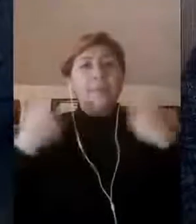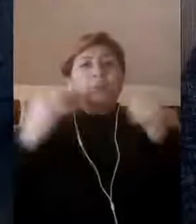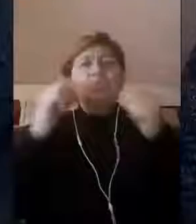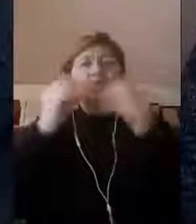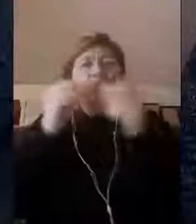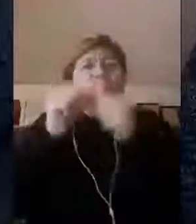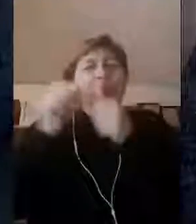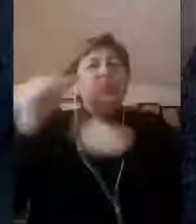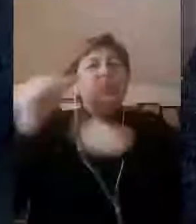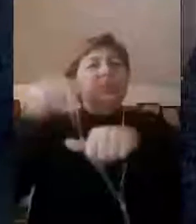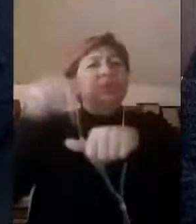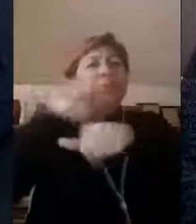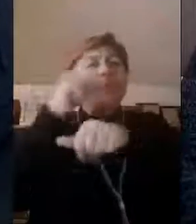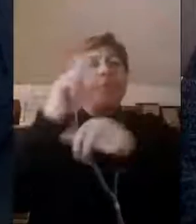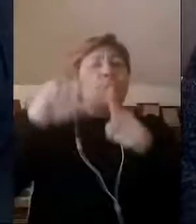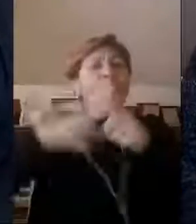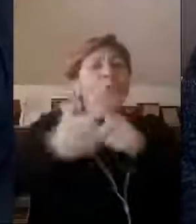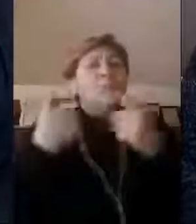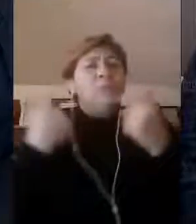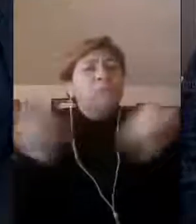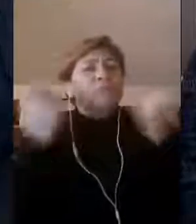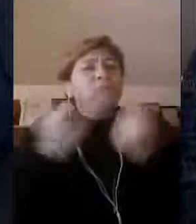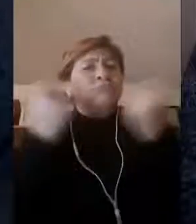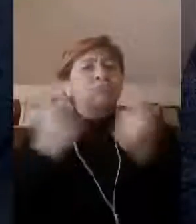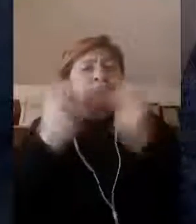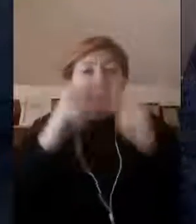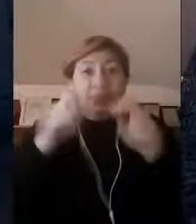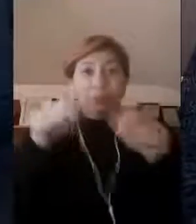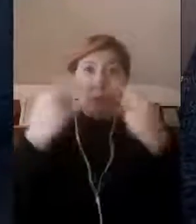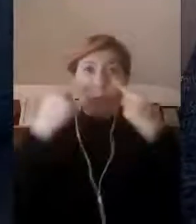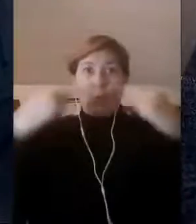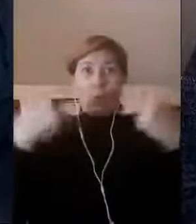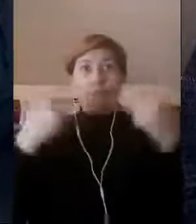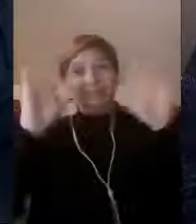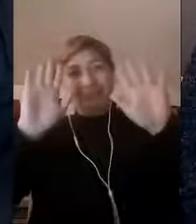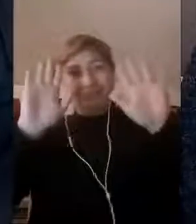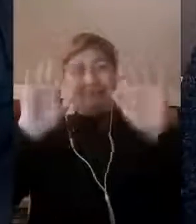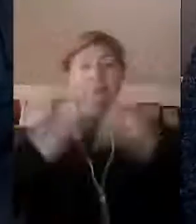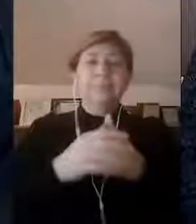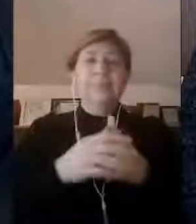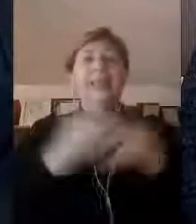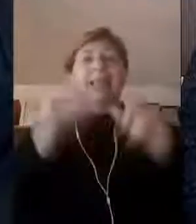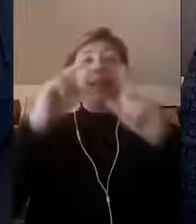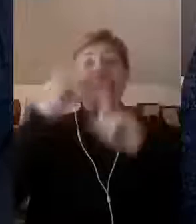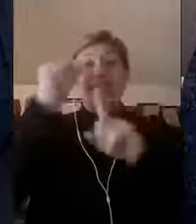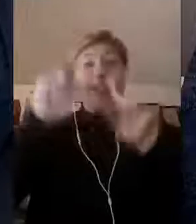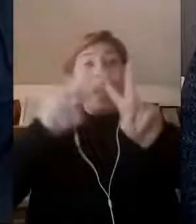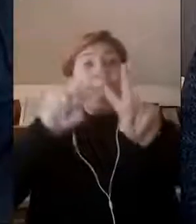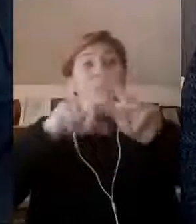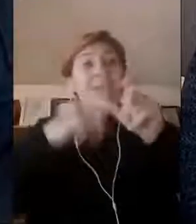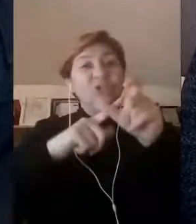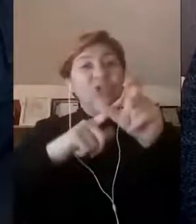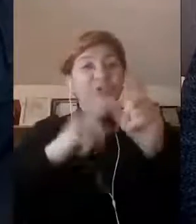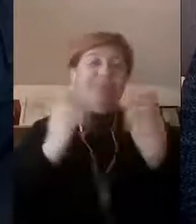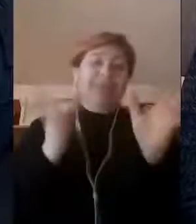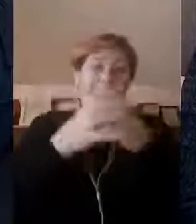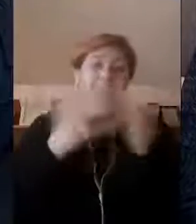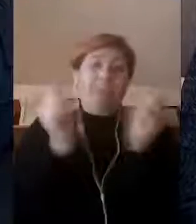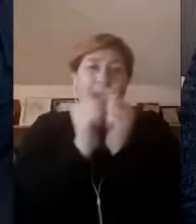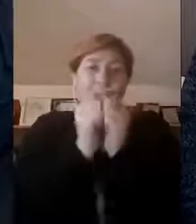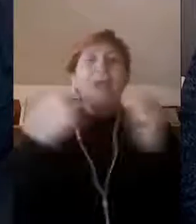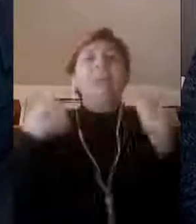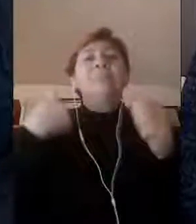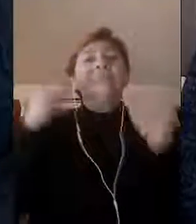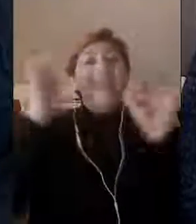zamandır bir proje üstünde çalışıyorduk. Projemiz şu an zaten ortamızda bekliyor. Dilmaç ekibiyle birlikte artık biz